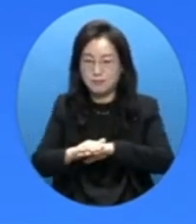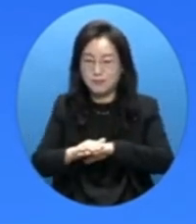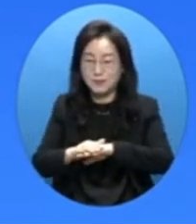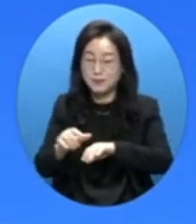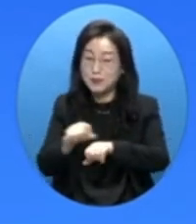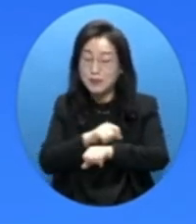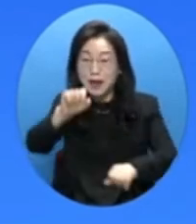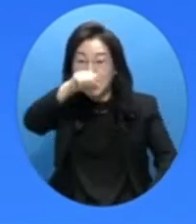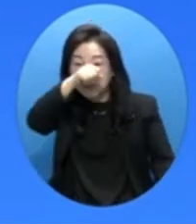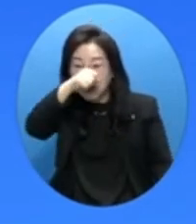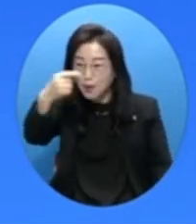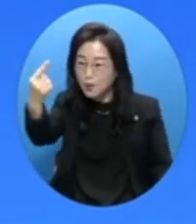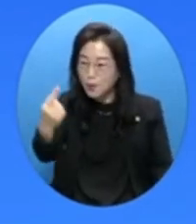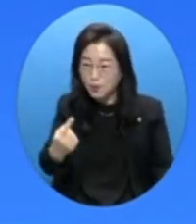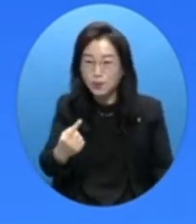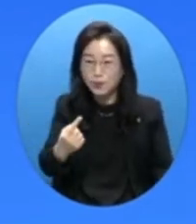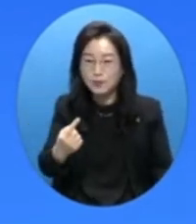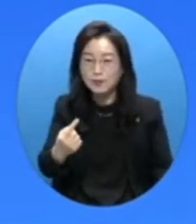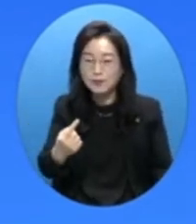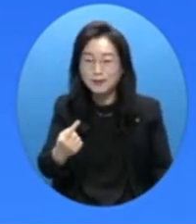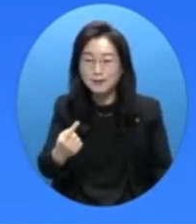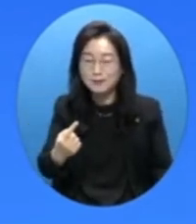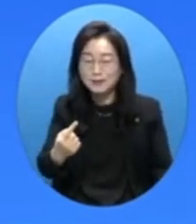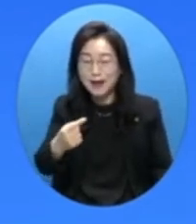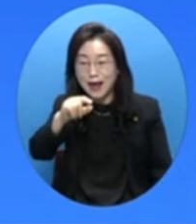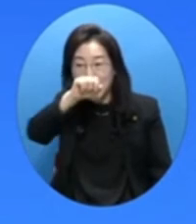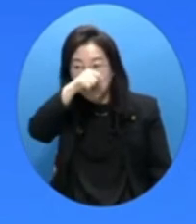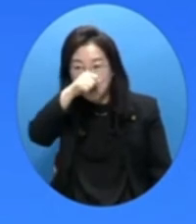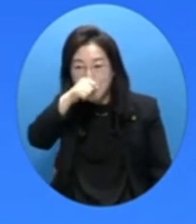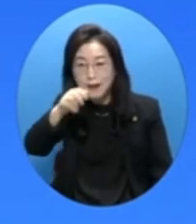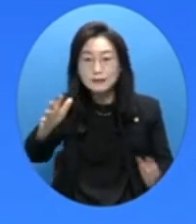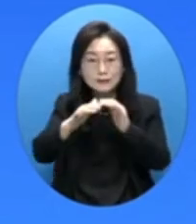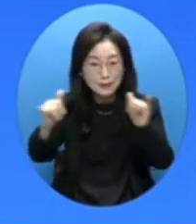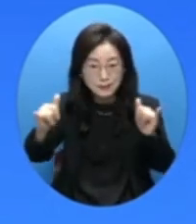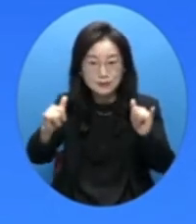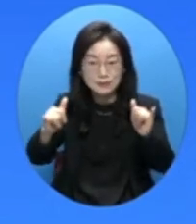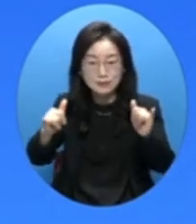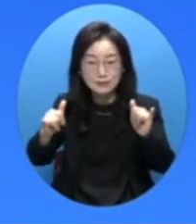우리 아프리카에서 오신 아프리카 아메리칸들은